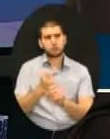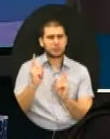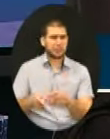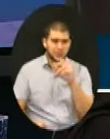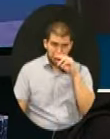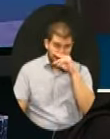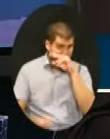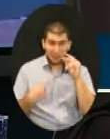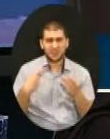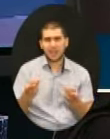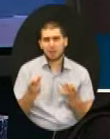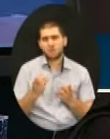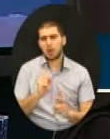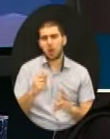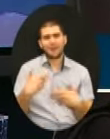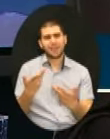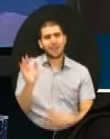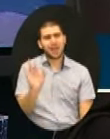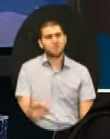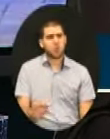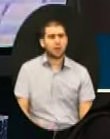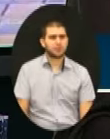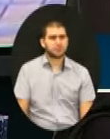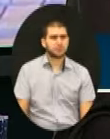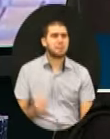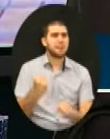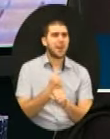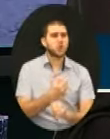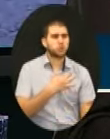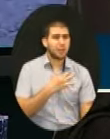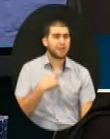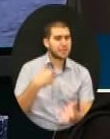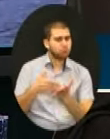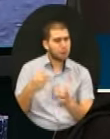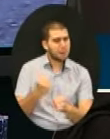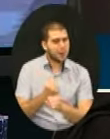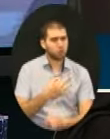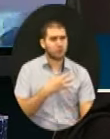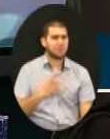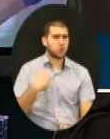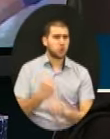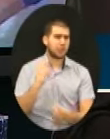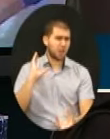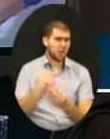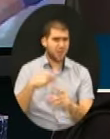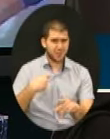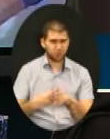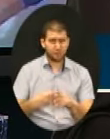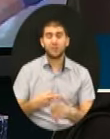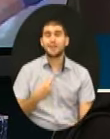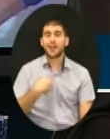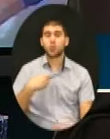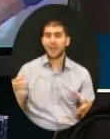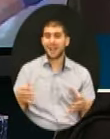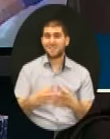ואני כמובן לא אתן להם לפגוע כי הוא זה בפעילות שלי, ואמשיך בפעילות וכל מה שאני עושה, ונדמה לי ש... אנחנו